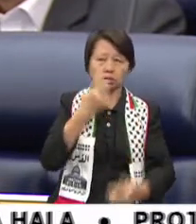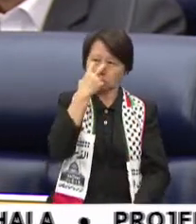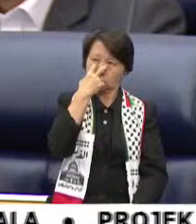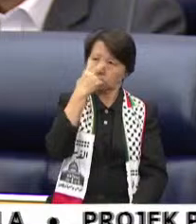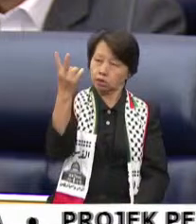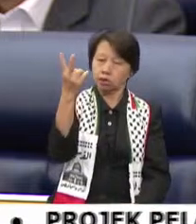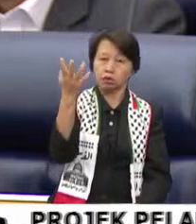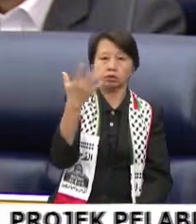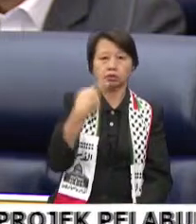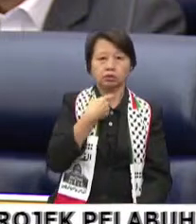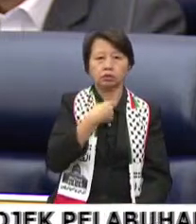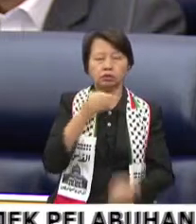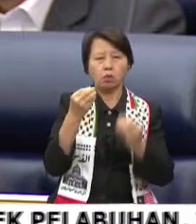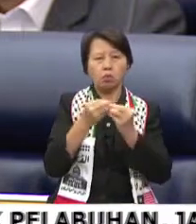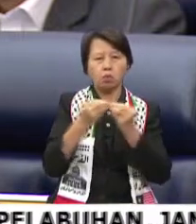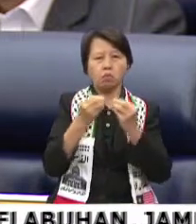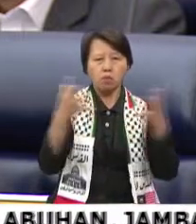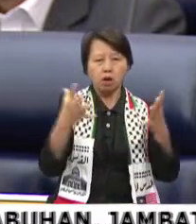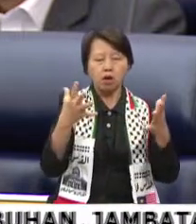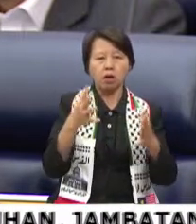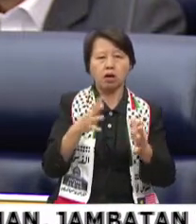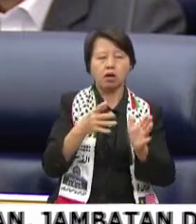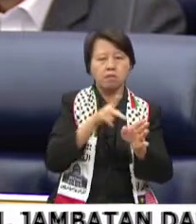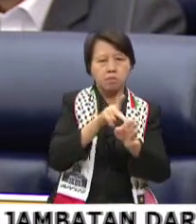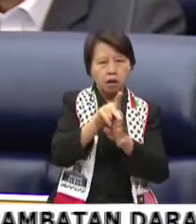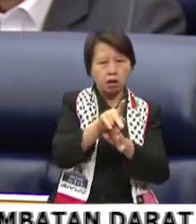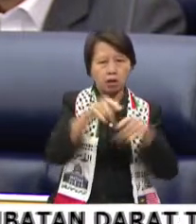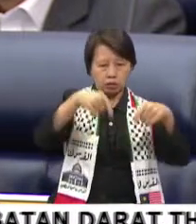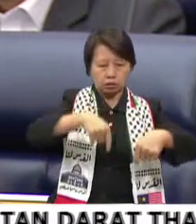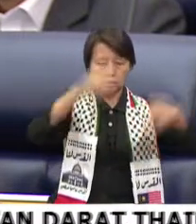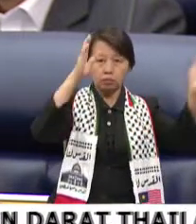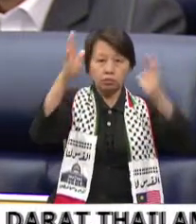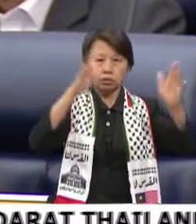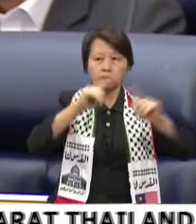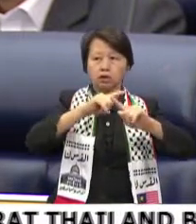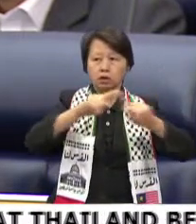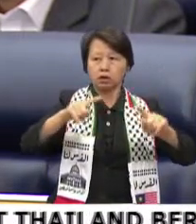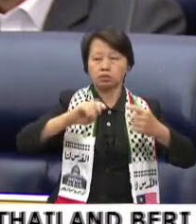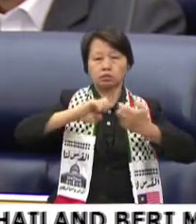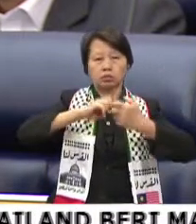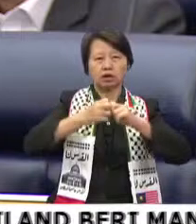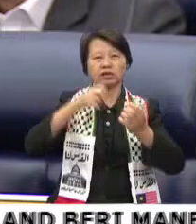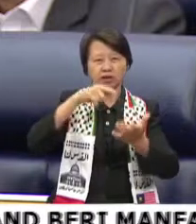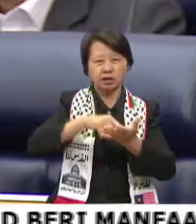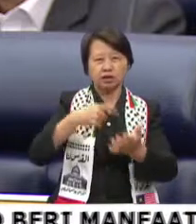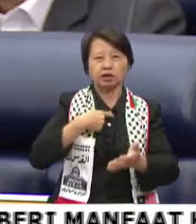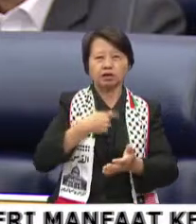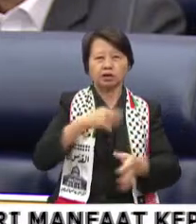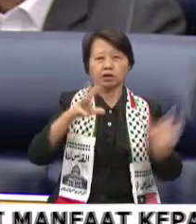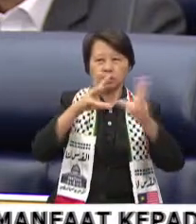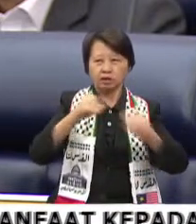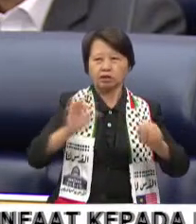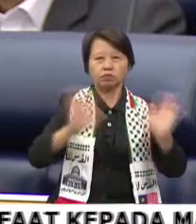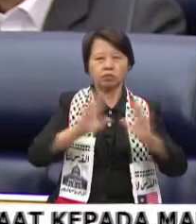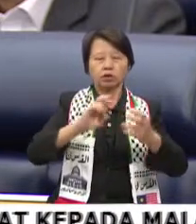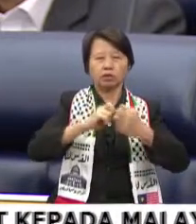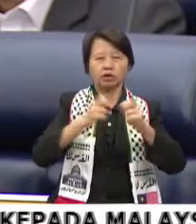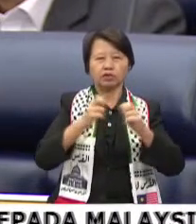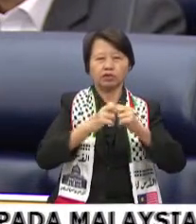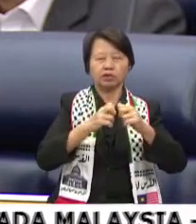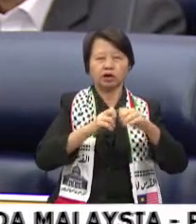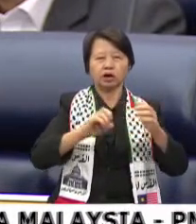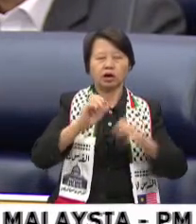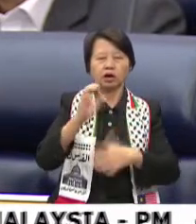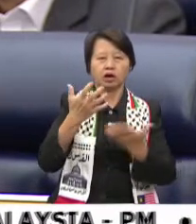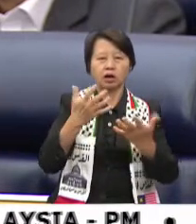lihat kita semakin ramai pakar yang ada dalam negara kita tetapi isu ini isu yang kita selesaikan bukan isu pokok